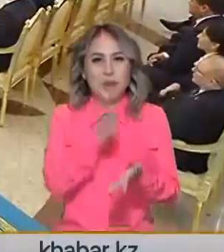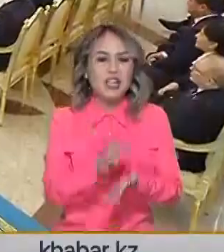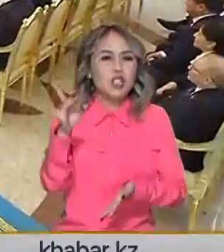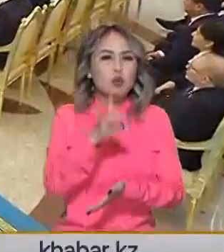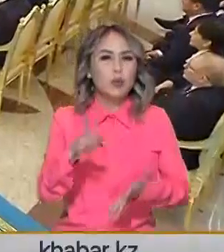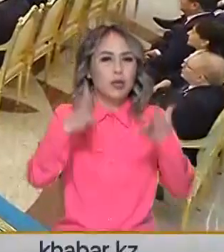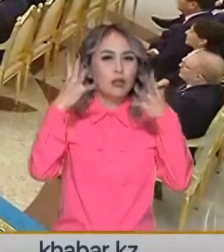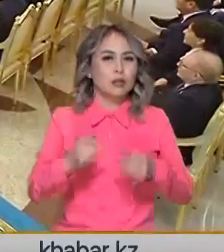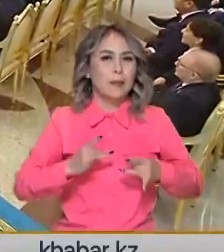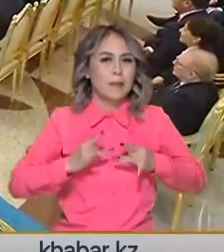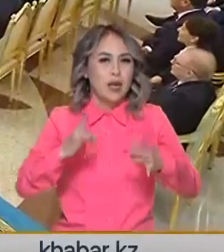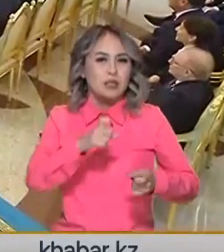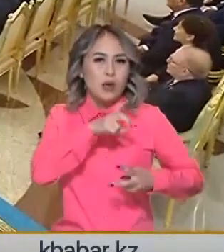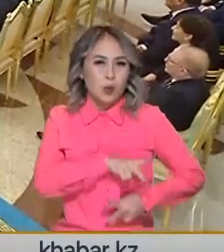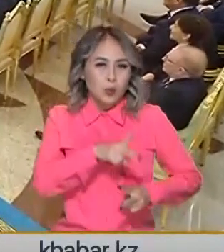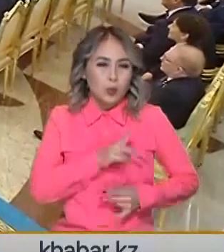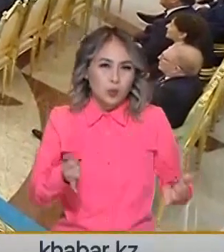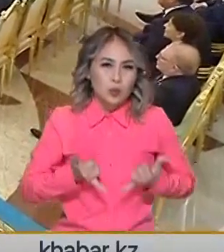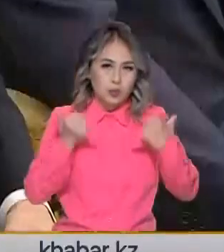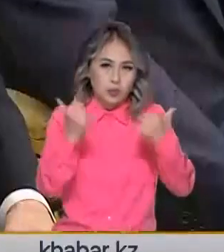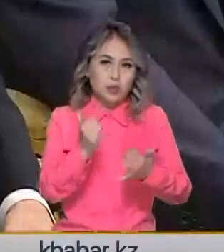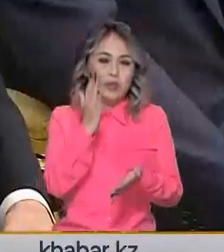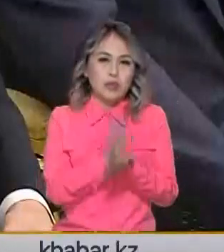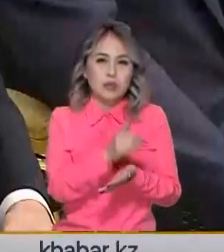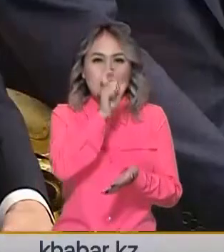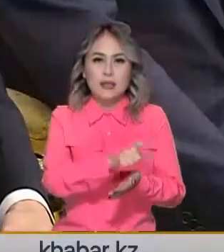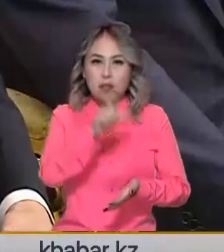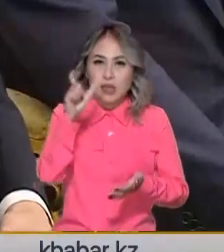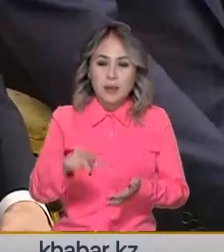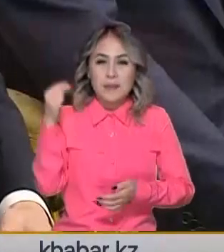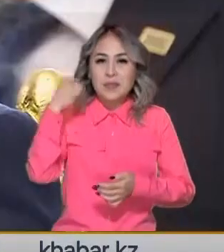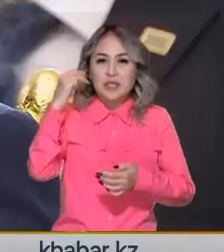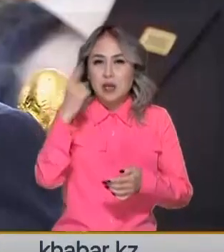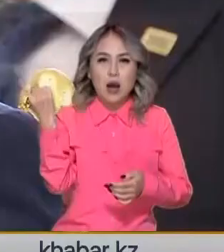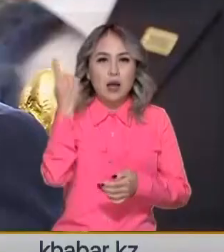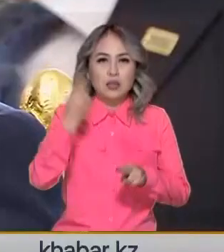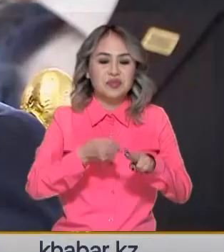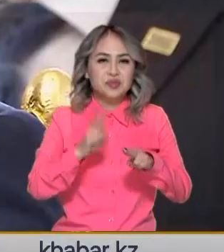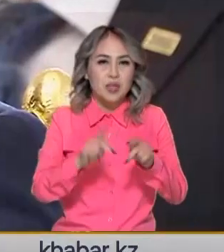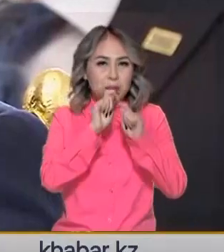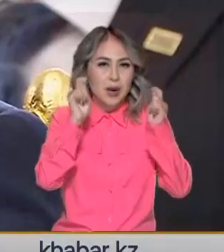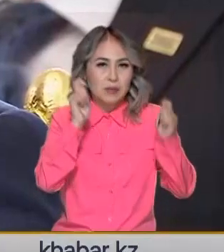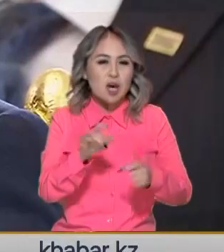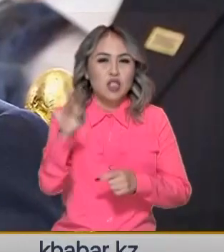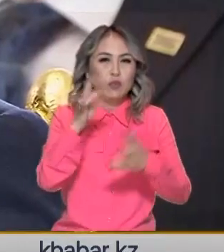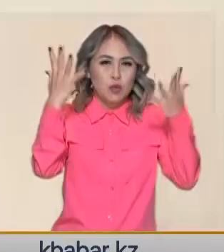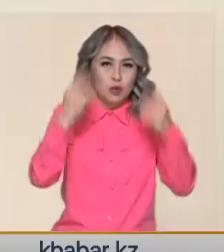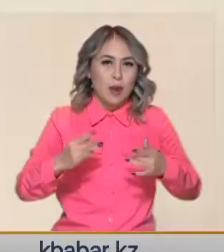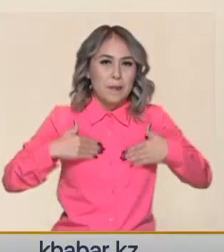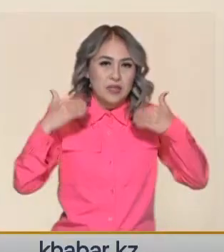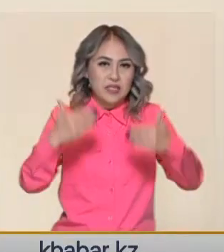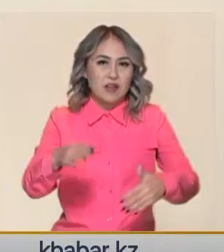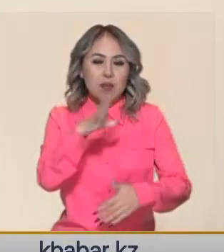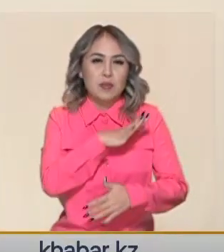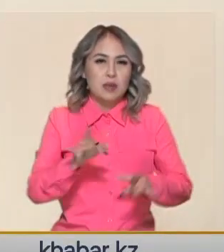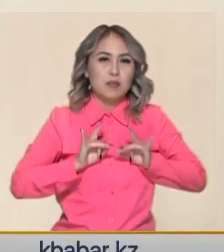күнінің қарсаңында еңбектері еленіп, құрметке бөленіп жатқан азаматтар. Президент алдымен марапат иелерін Республика күнімен құттықтап, бұл